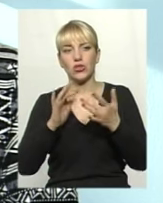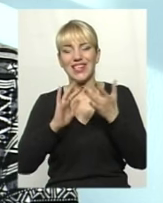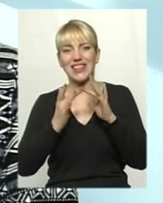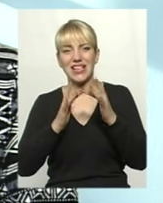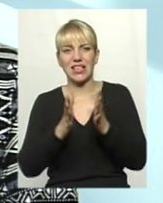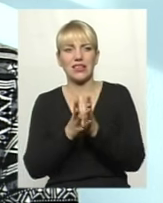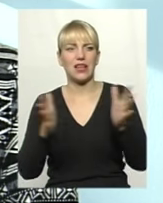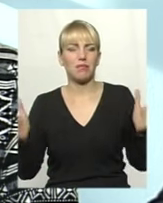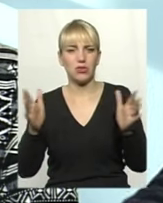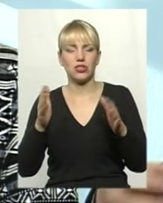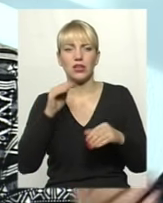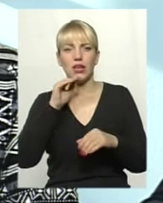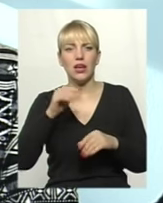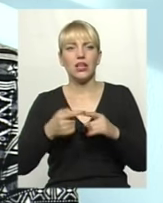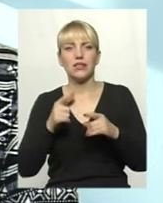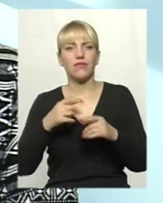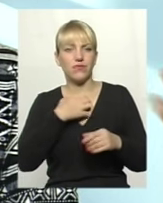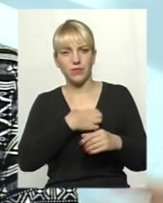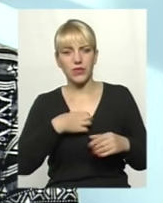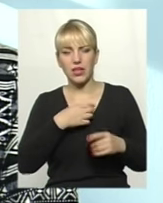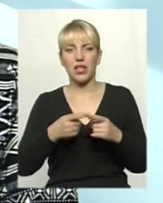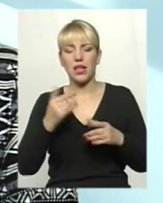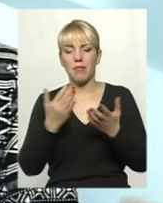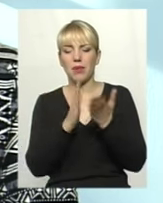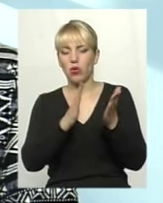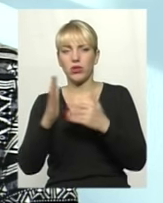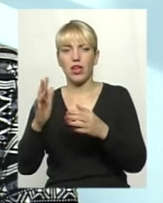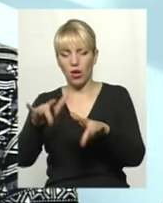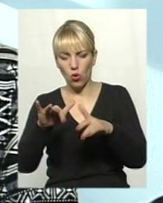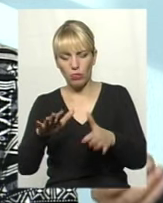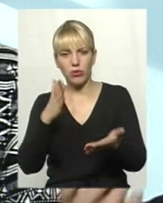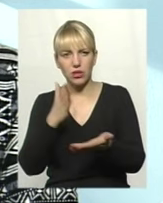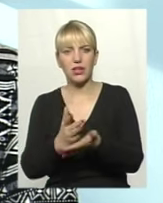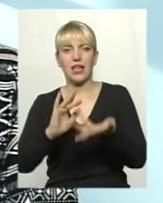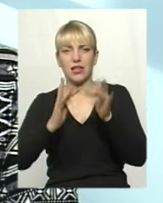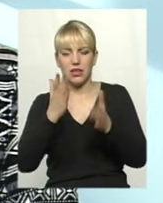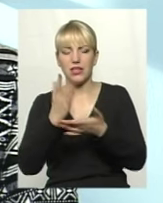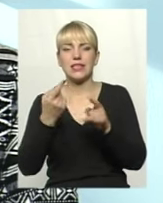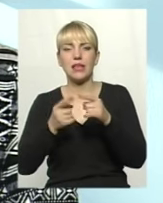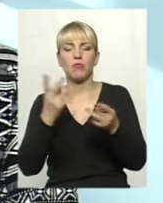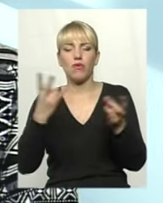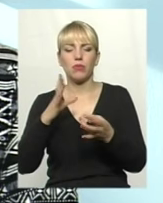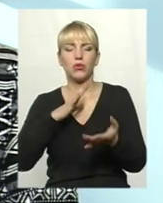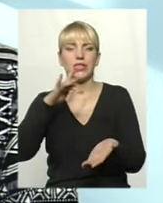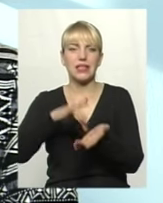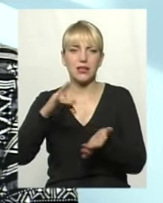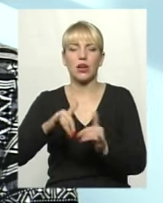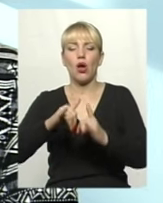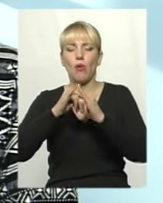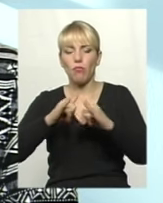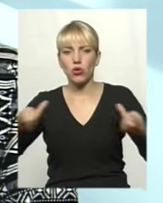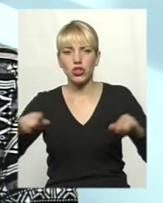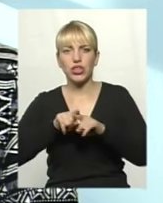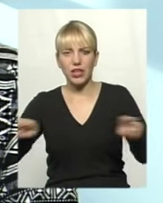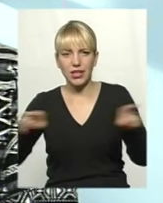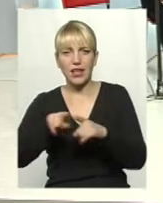більше любого професора. І сьогодні бібліотека, комп'ютеризована з інтернетом, має стати центром поширення інформації. І